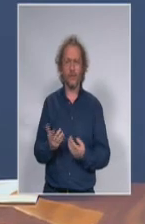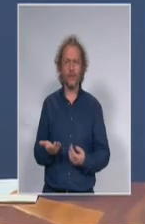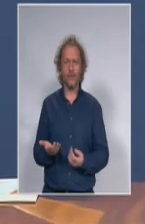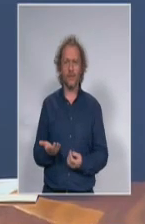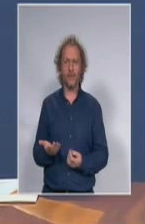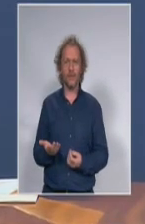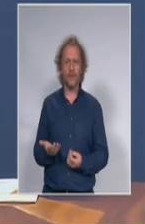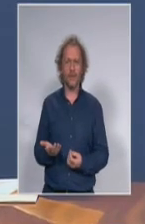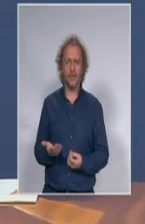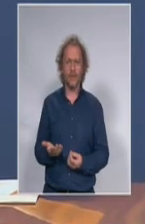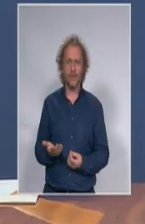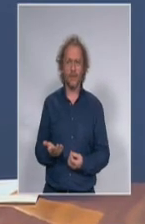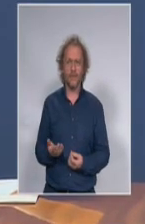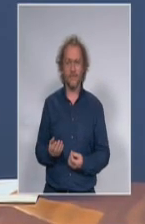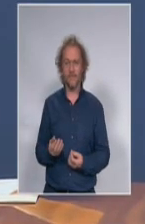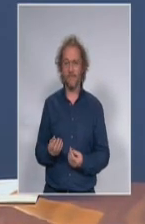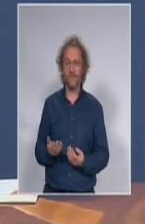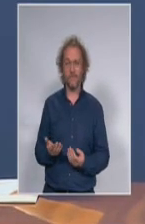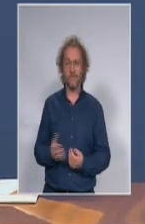vremenskom proširenju